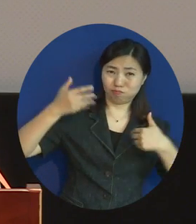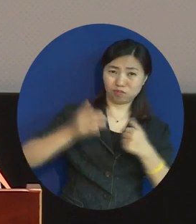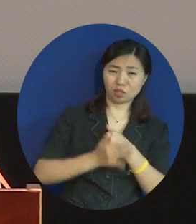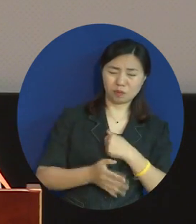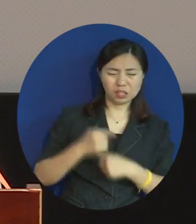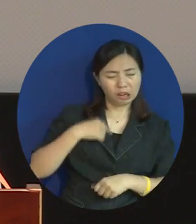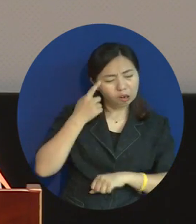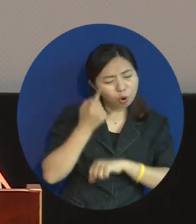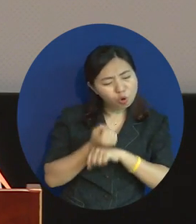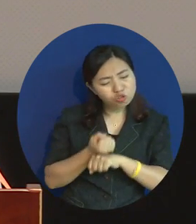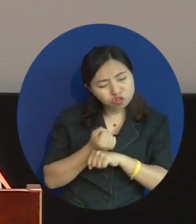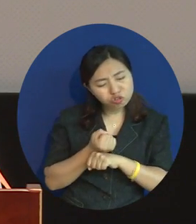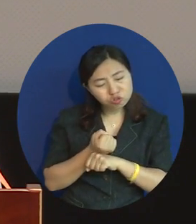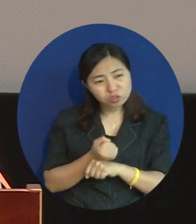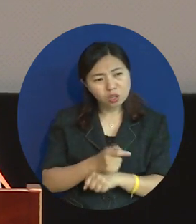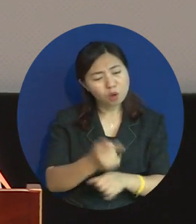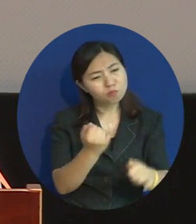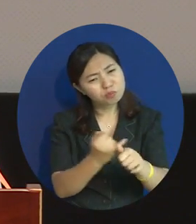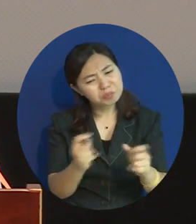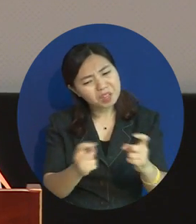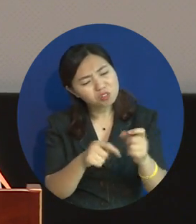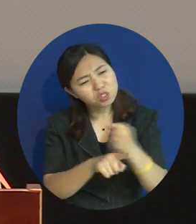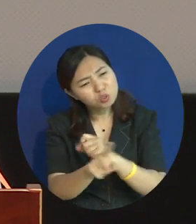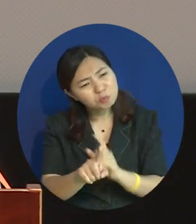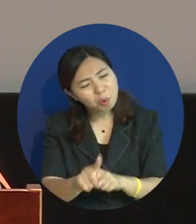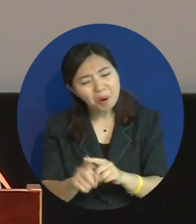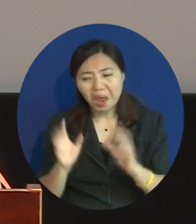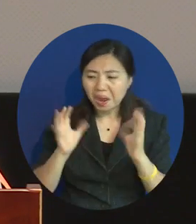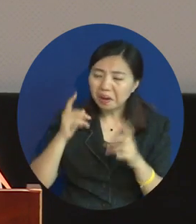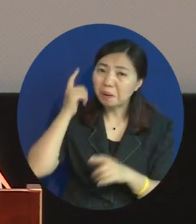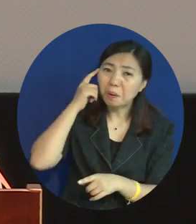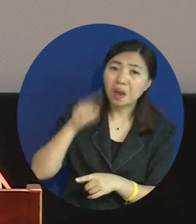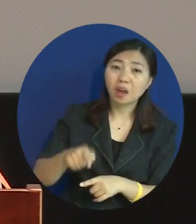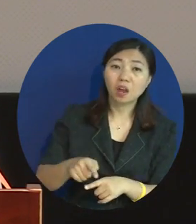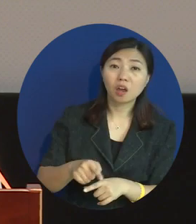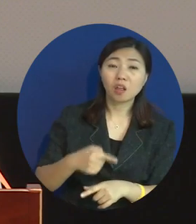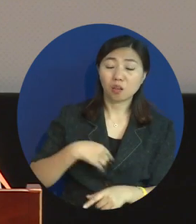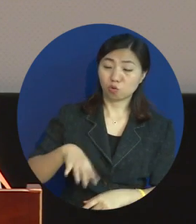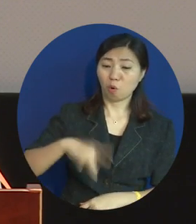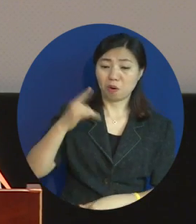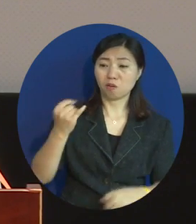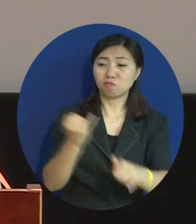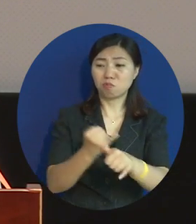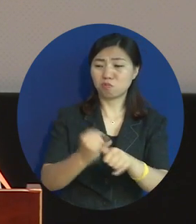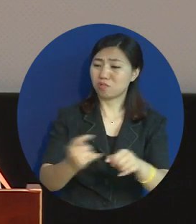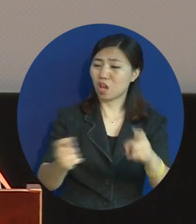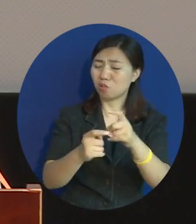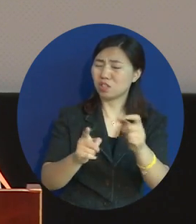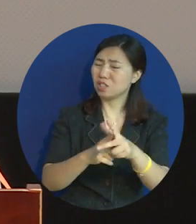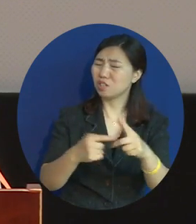연구를 하잖아. 애가 왜 저리 되는지 부부간에 왜 싸우는지 처음에 난 부부간에 싸우는 게 이해가 안 됐어.